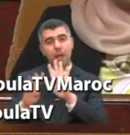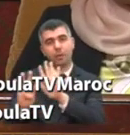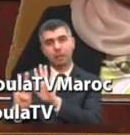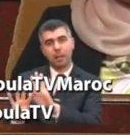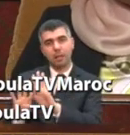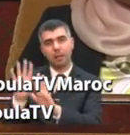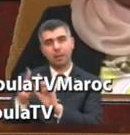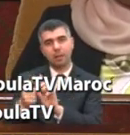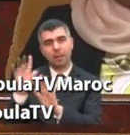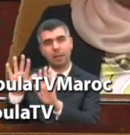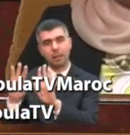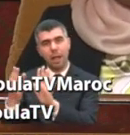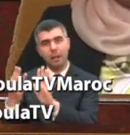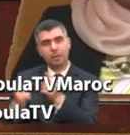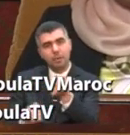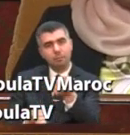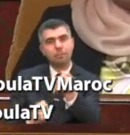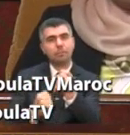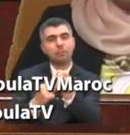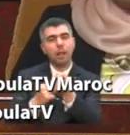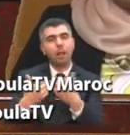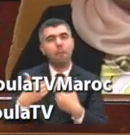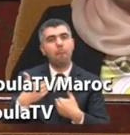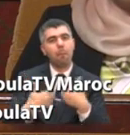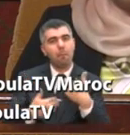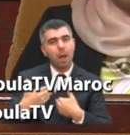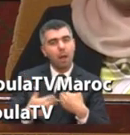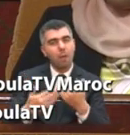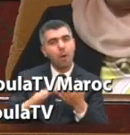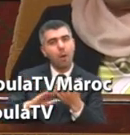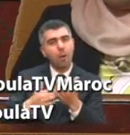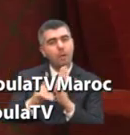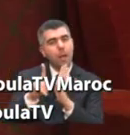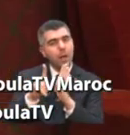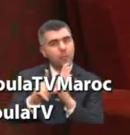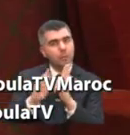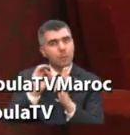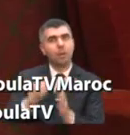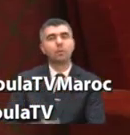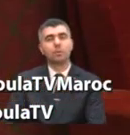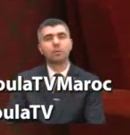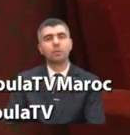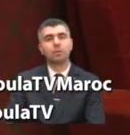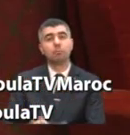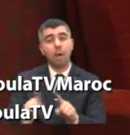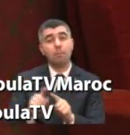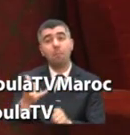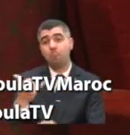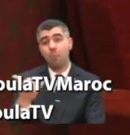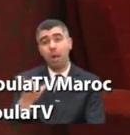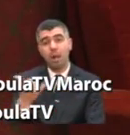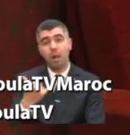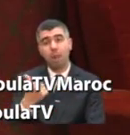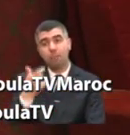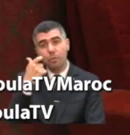97/13 المتعلق بالنهوض باحتياجات ذوي بالنهوض بحقوق ذوي الاحتياجات الخاصة حدث تشريعي مهم